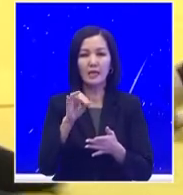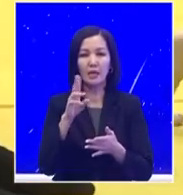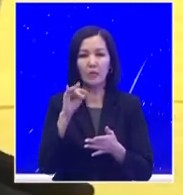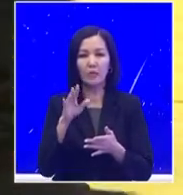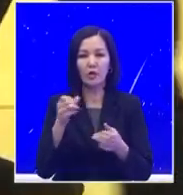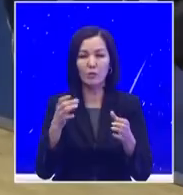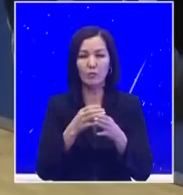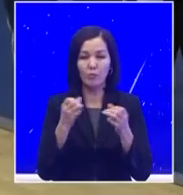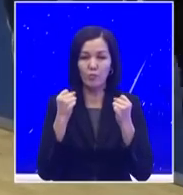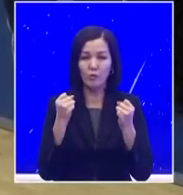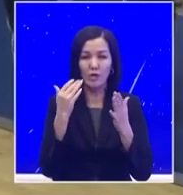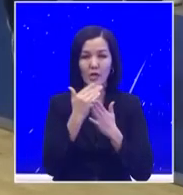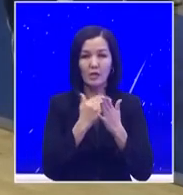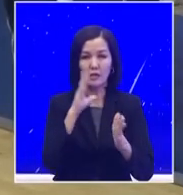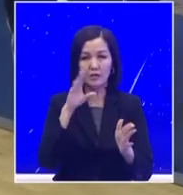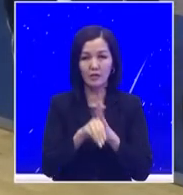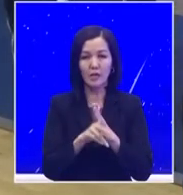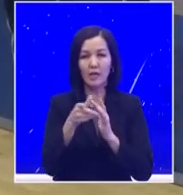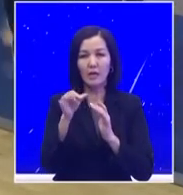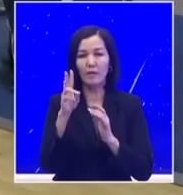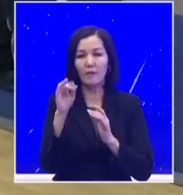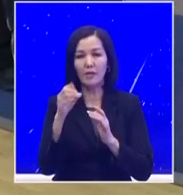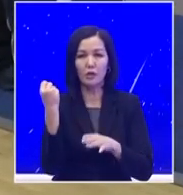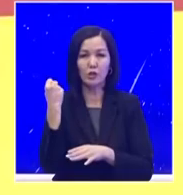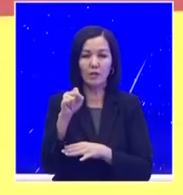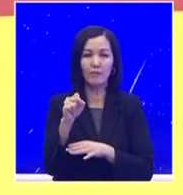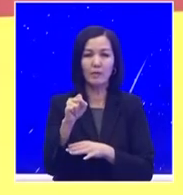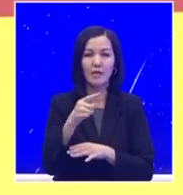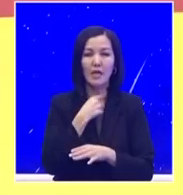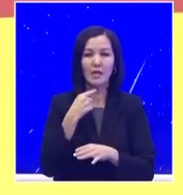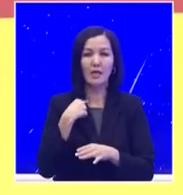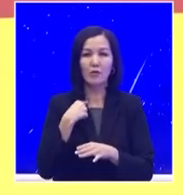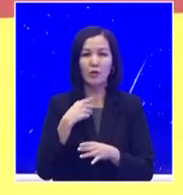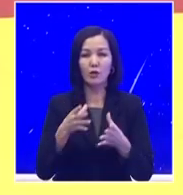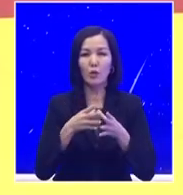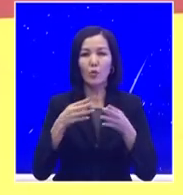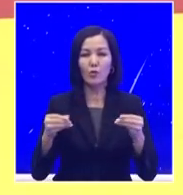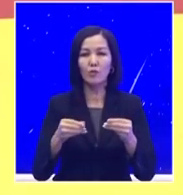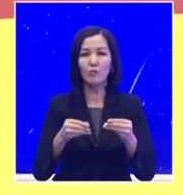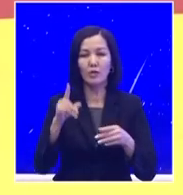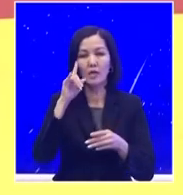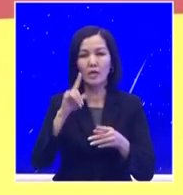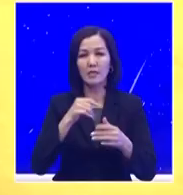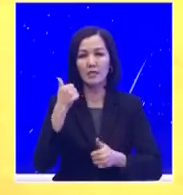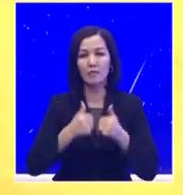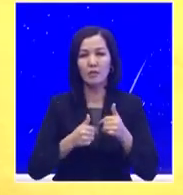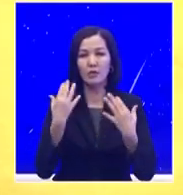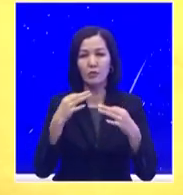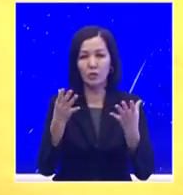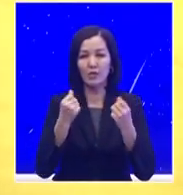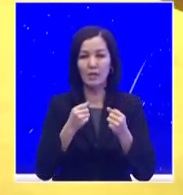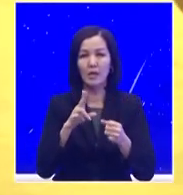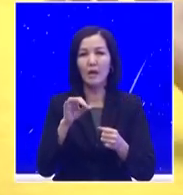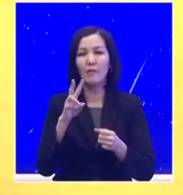спортшылары жүлдегерлер тізімінен көрінді. Айта кетейік, греплингтен жеңімпаз атанғандар Талдықорғанда көктемде өтетін Қазақстан біріншілігіне жолдама алады. Ал